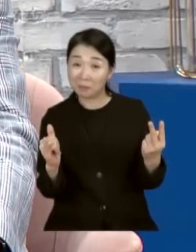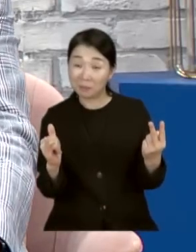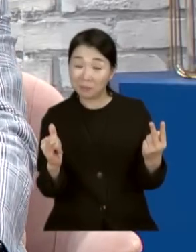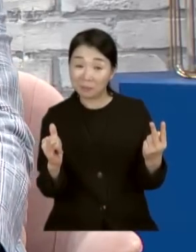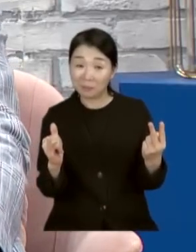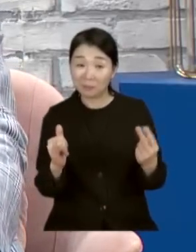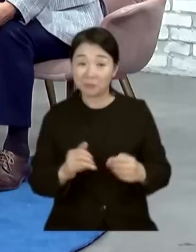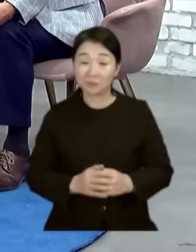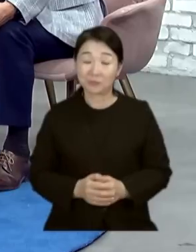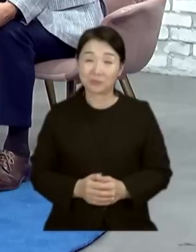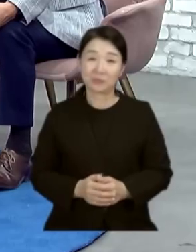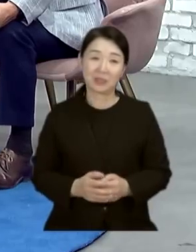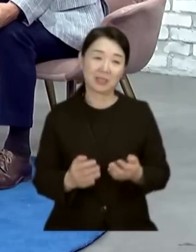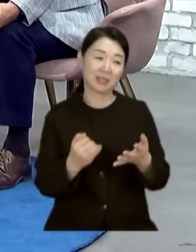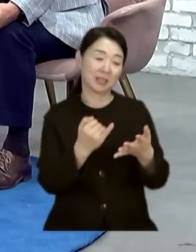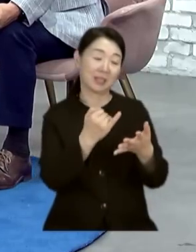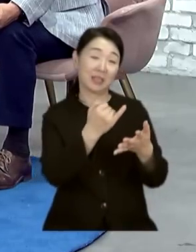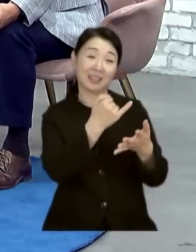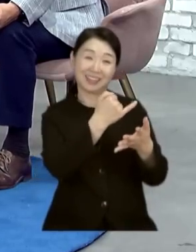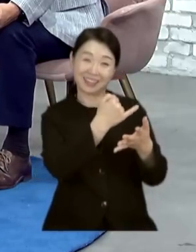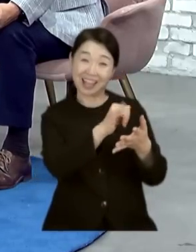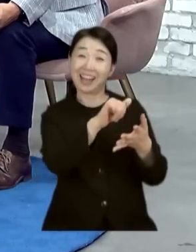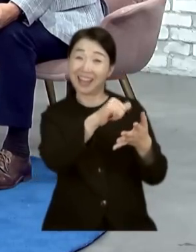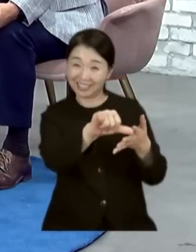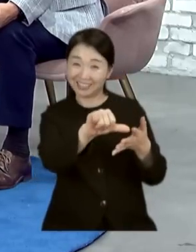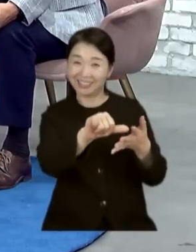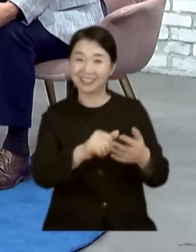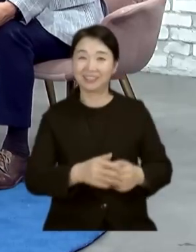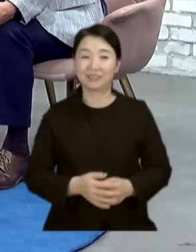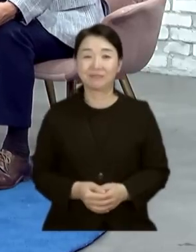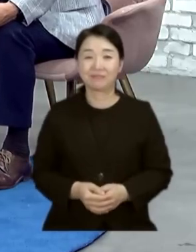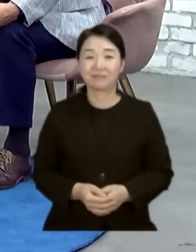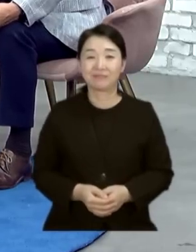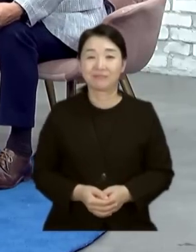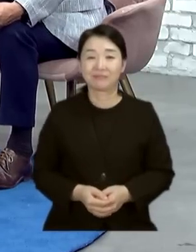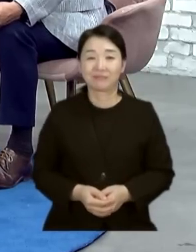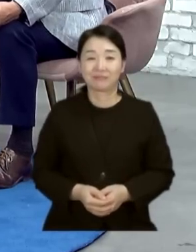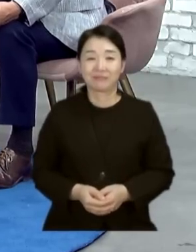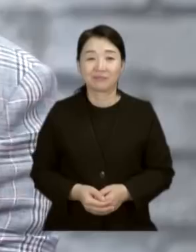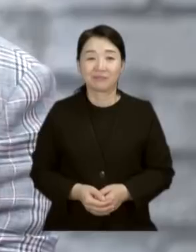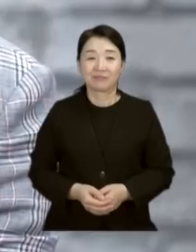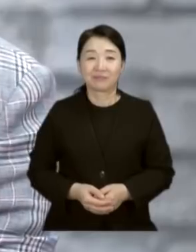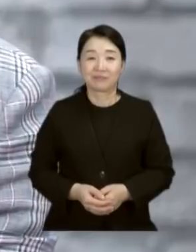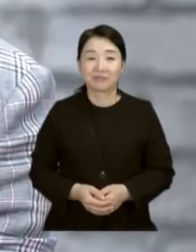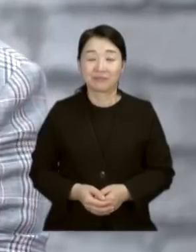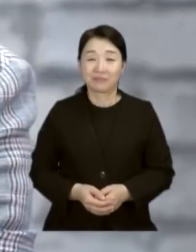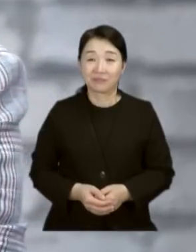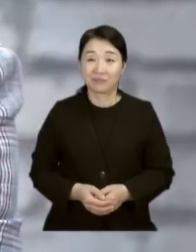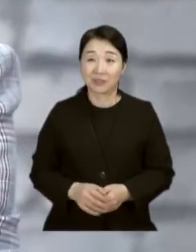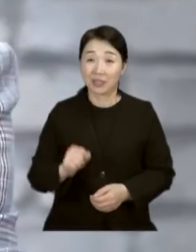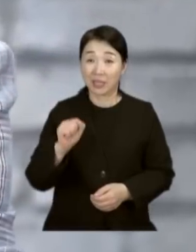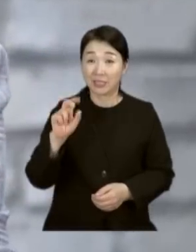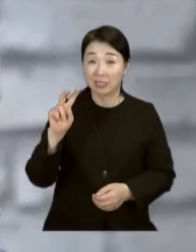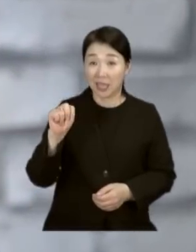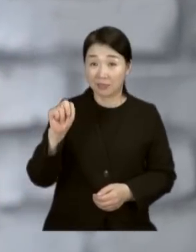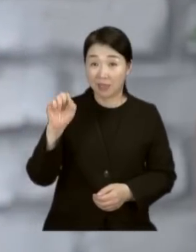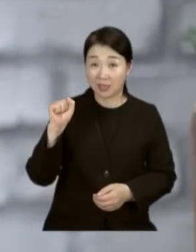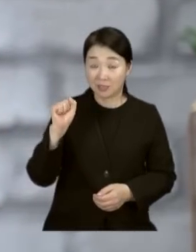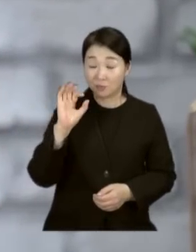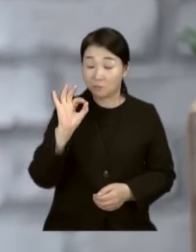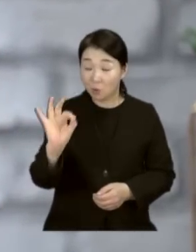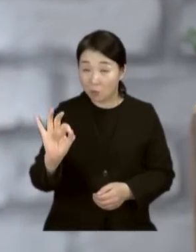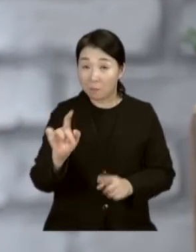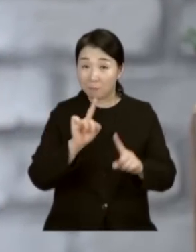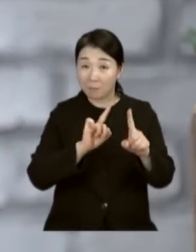성별은 어떻게 위에가 딸 위에 아니, 아래가 아들이요. 딸 아들. 근데 우리 집사님 저 그 SNS 보면